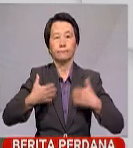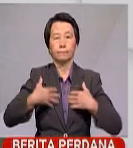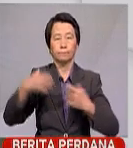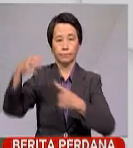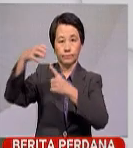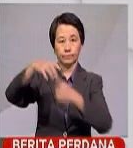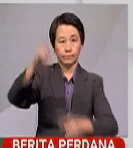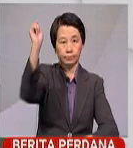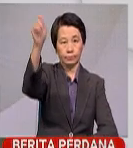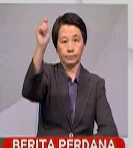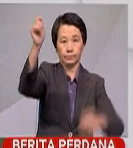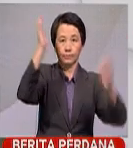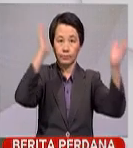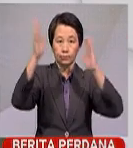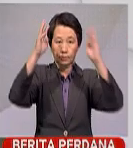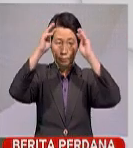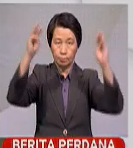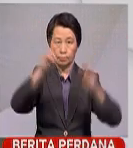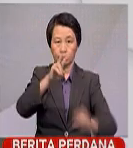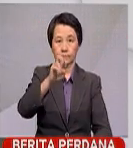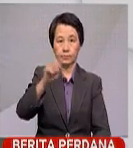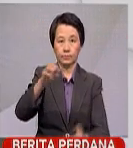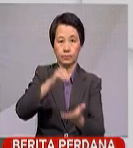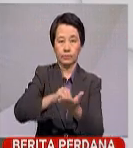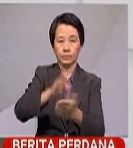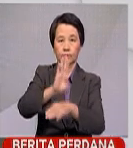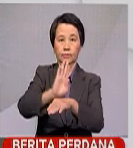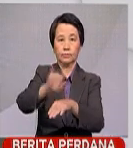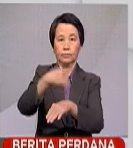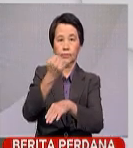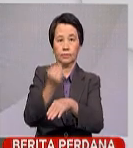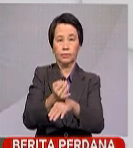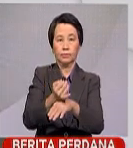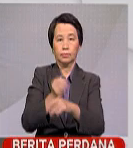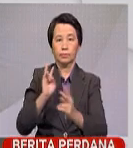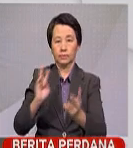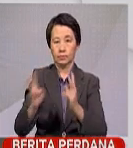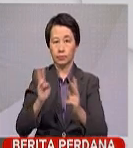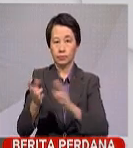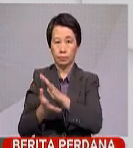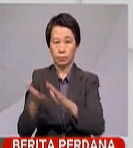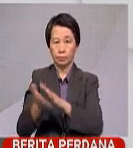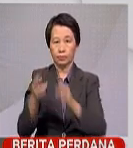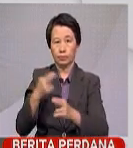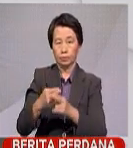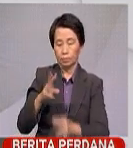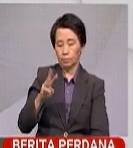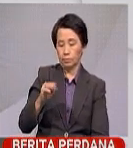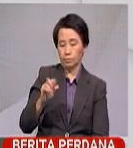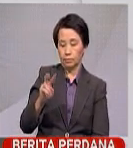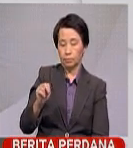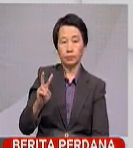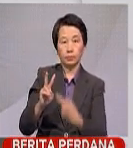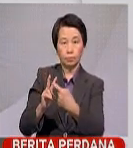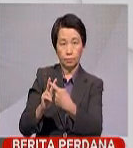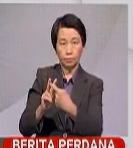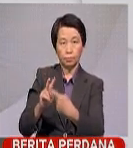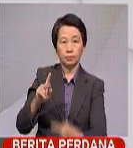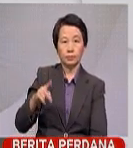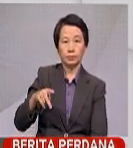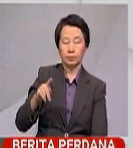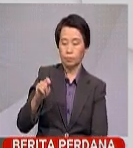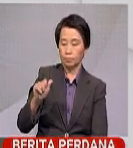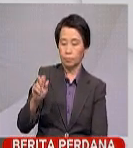Kejohanan Badminton Malaysia Masters 2020 di Azalta Arena Bukit Jalil, beregu campuran negara Man Wei Chong Perli Tan